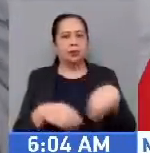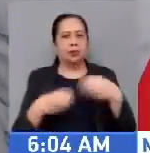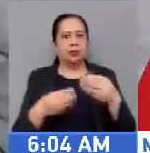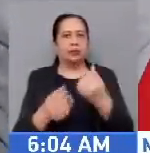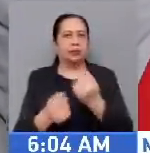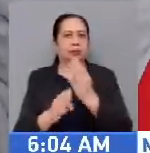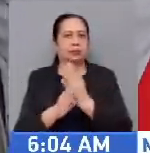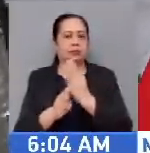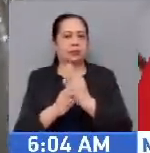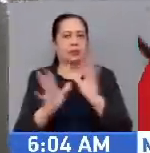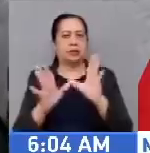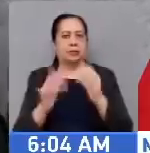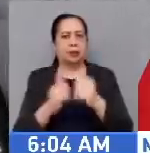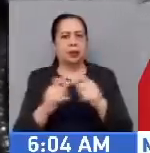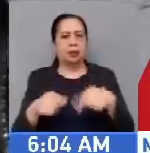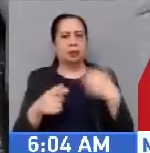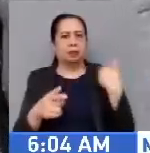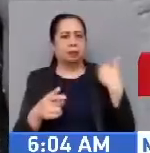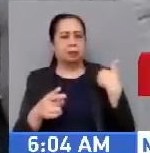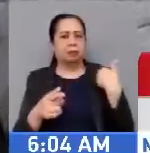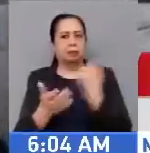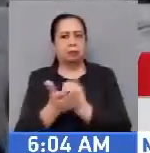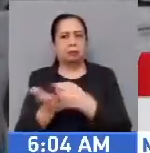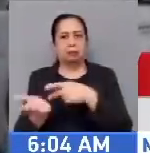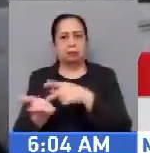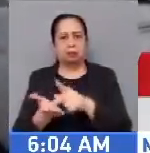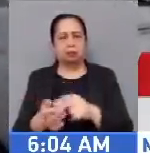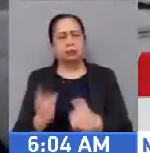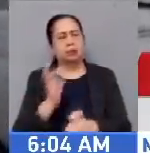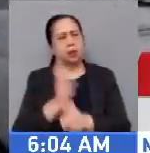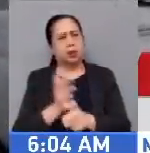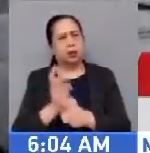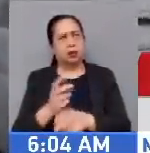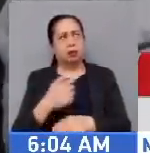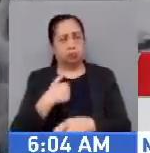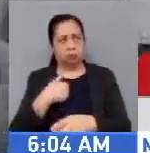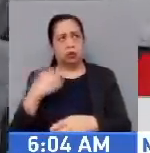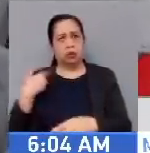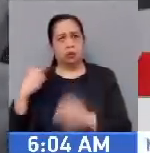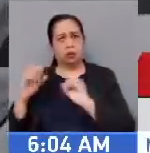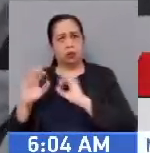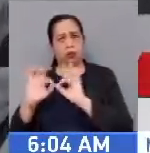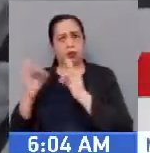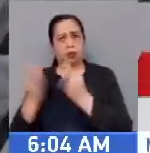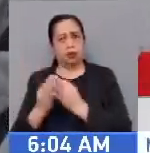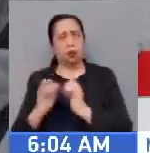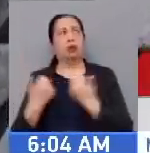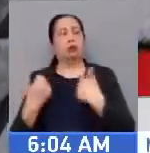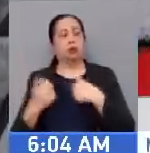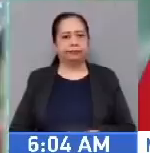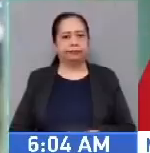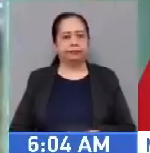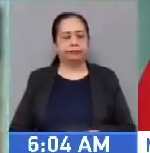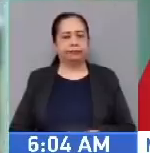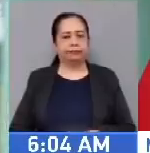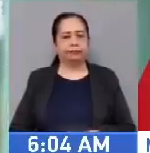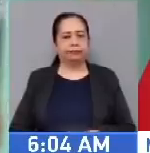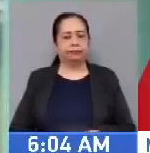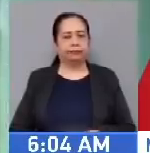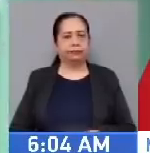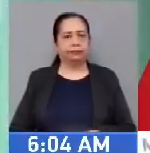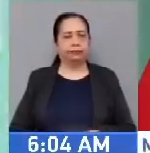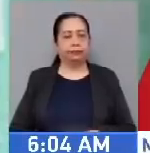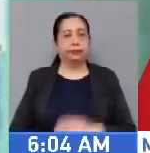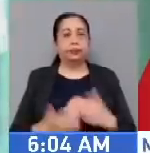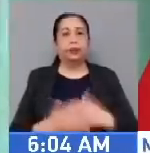sweldo. Mahirap din kasi siyempre may mga pamilya kami. Paano naman yung pamilya namin pag ganito walang sahod kami? Samantala, ikan,